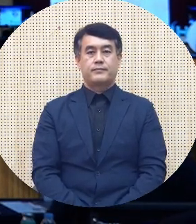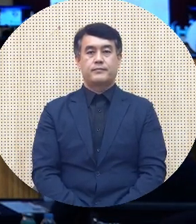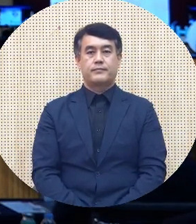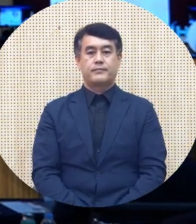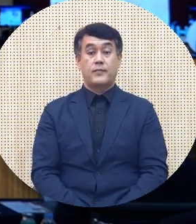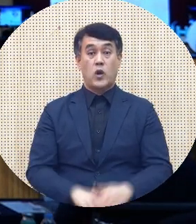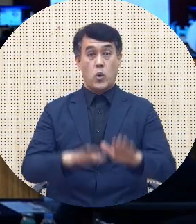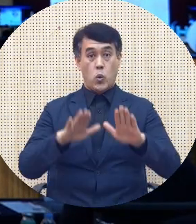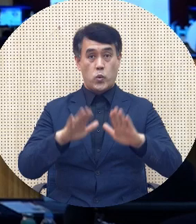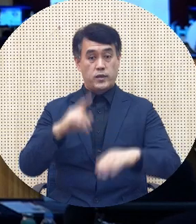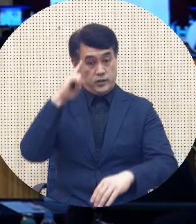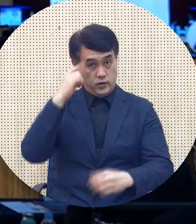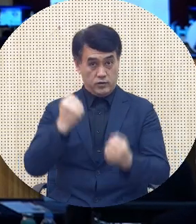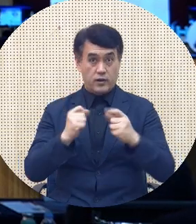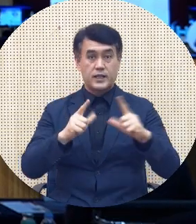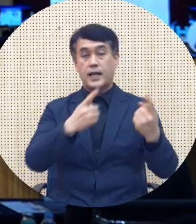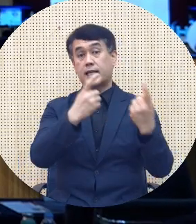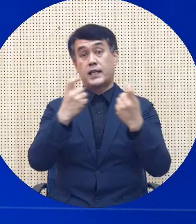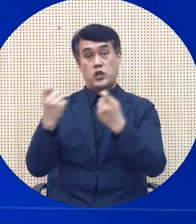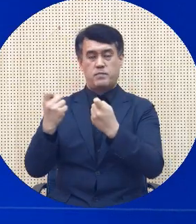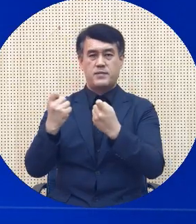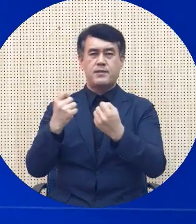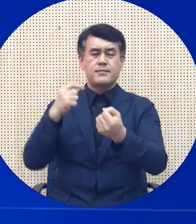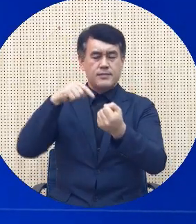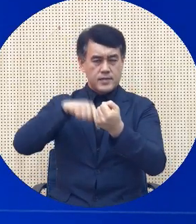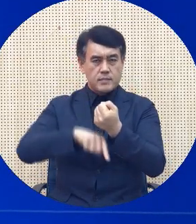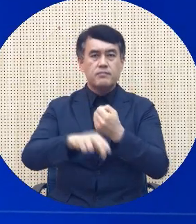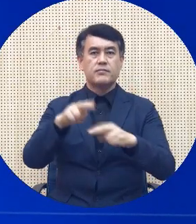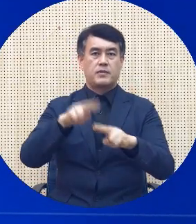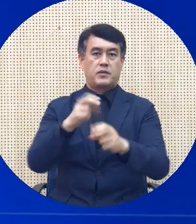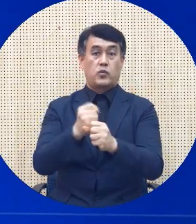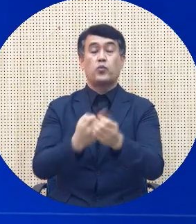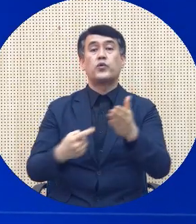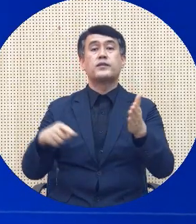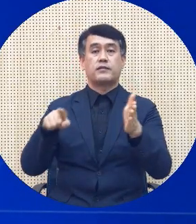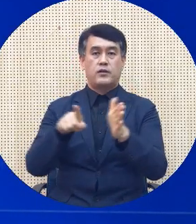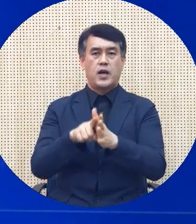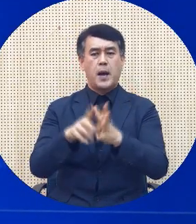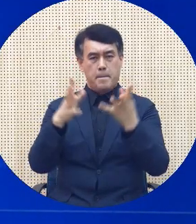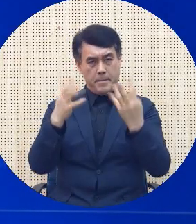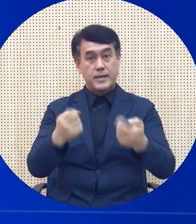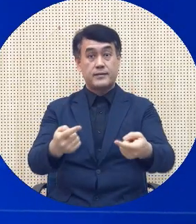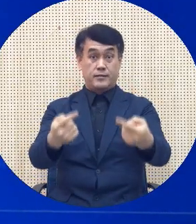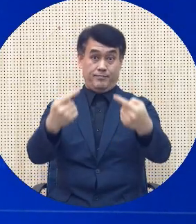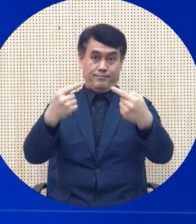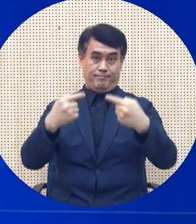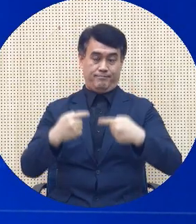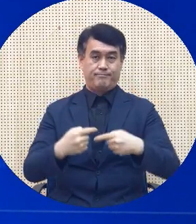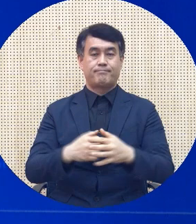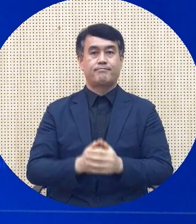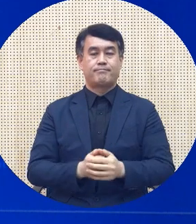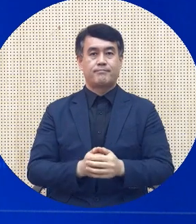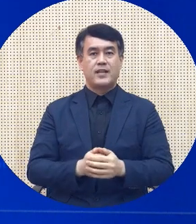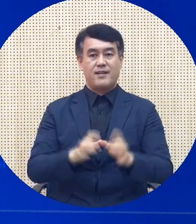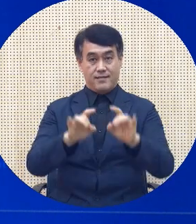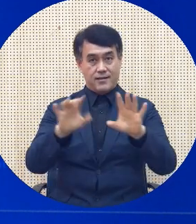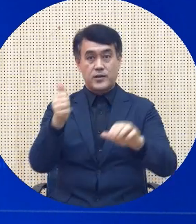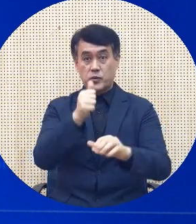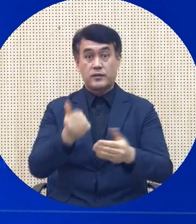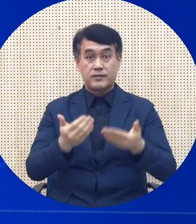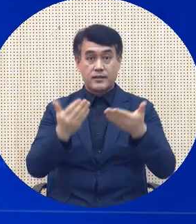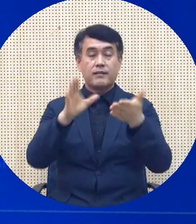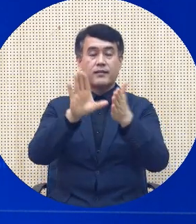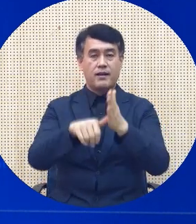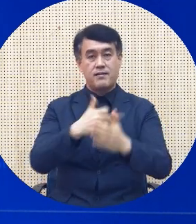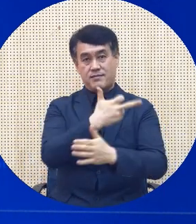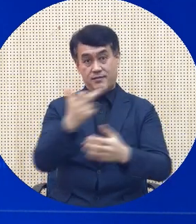네, 오늘 정신건강의 날 기념식을 더 뜻깊은 자리로 만들어주시기 위해서 많은 분들 참석해 주셨습니다. 한 분 한 분 소개해드릴